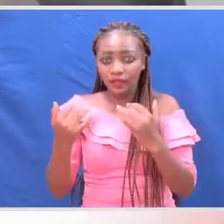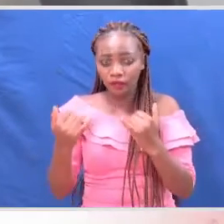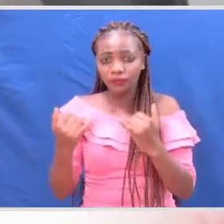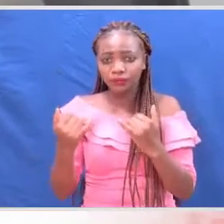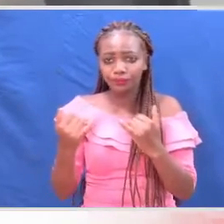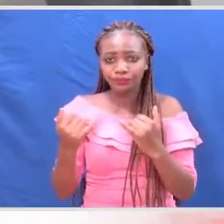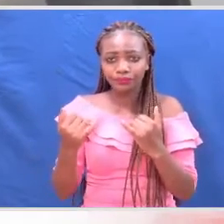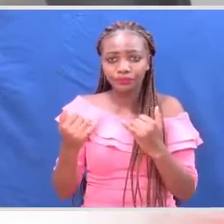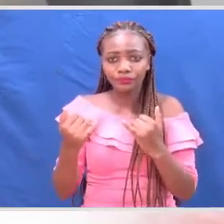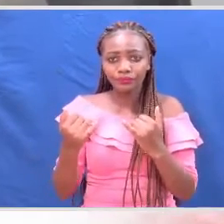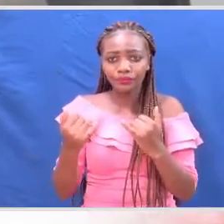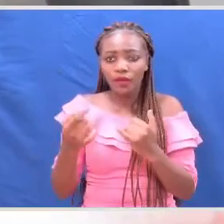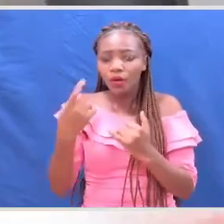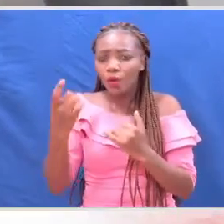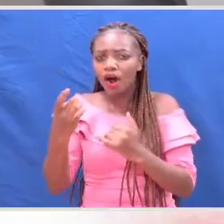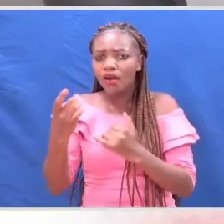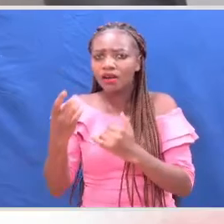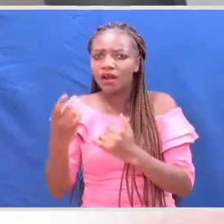slightly injured.